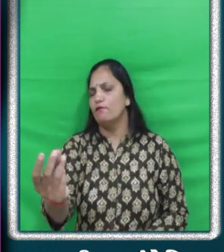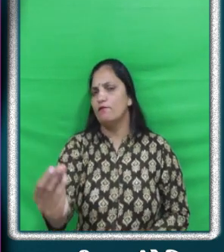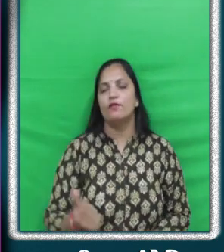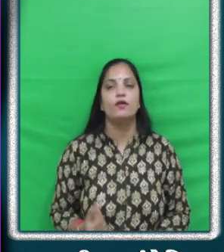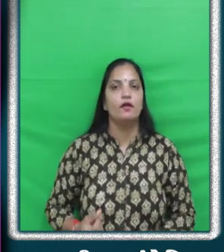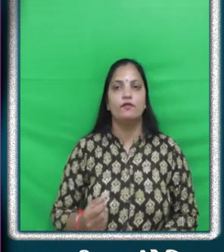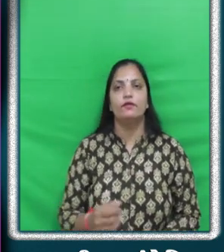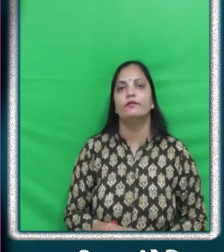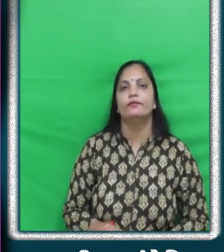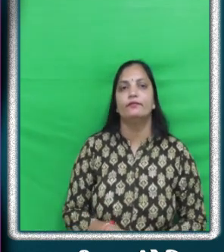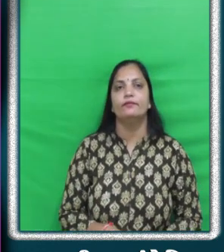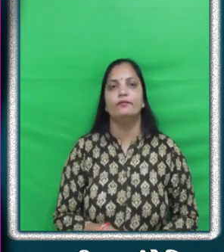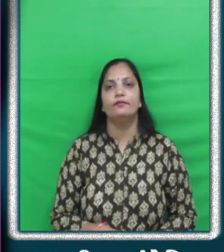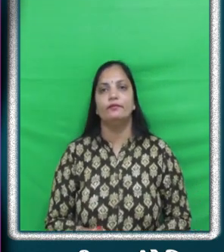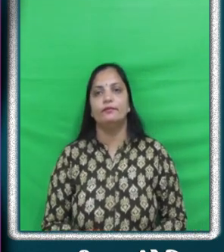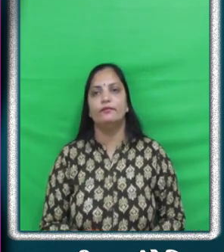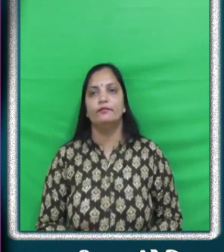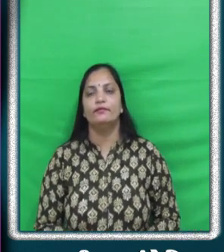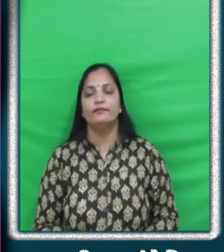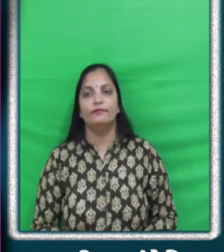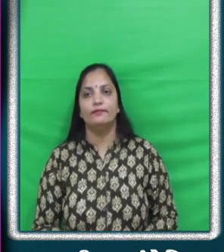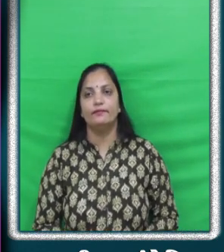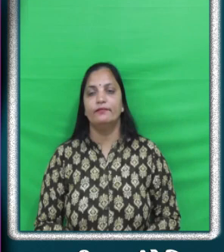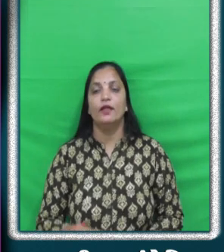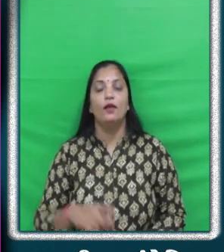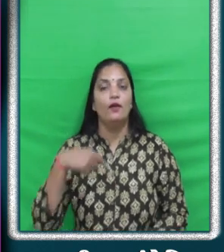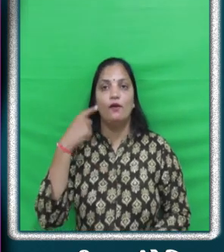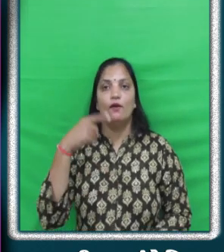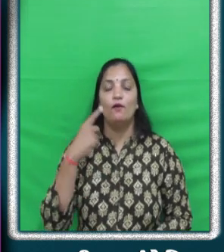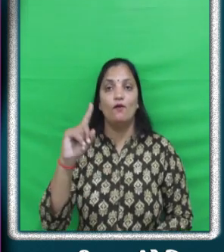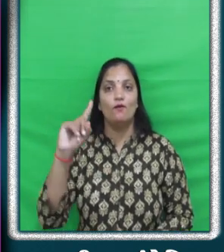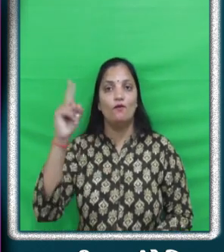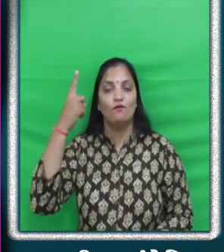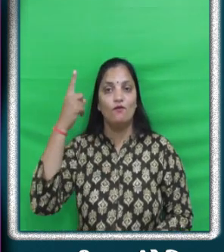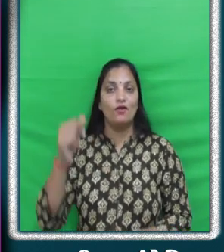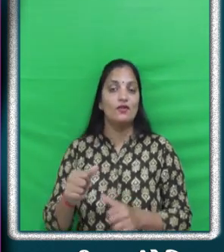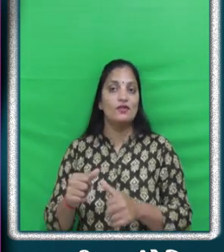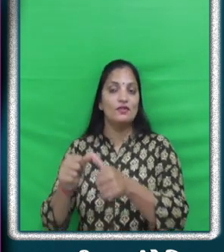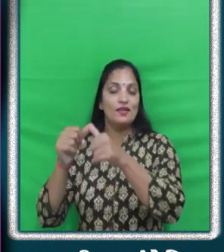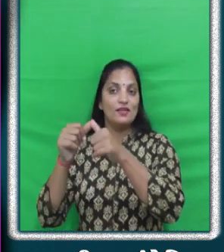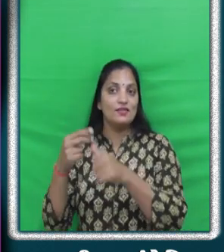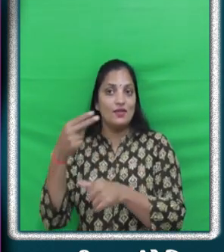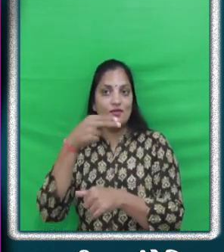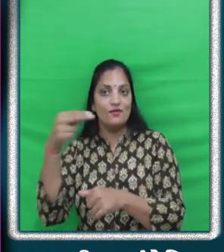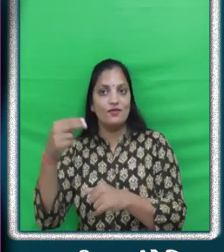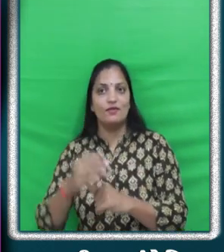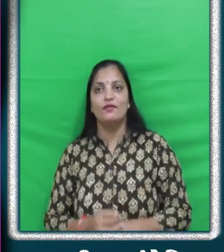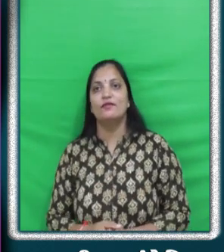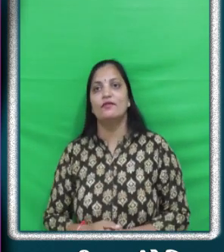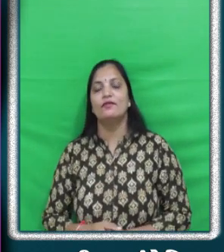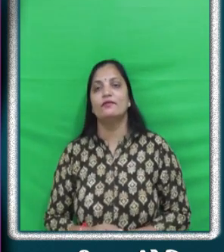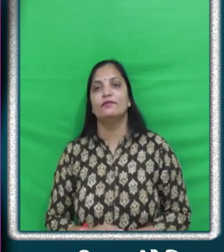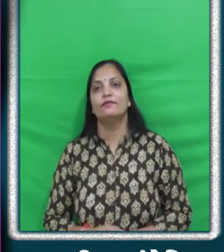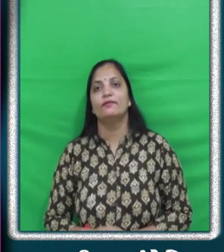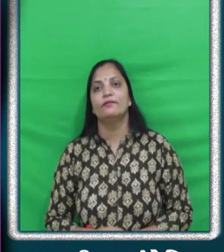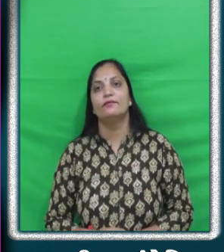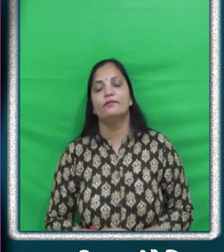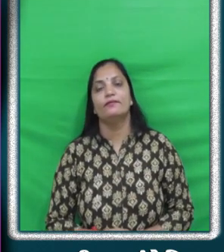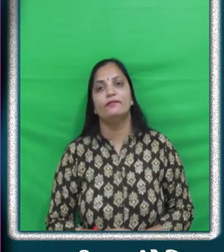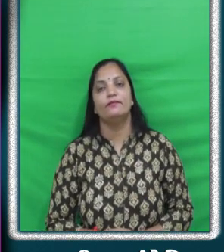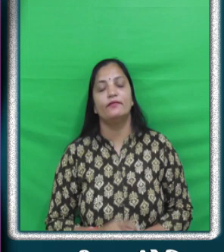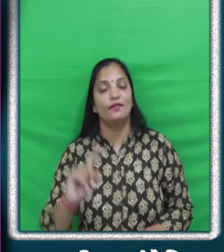ફટાફટ જલ્દીથી આવો, ચલો આપણે જોઈએ કોણે આન્સર. પહેલા જે આપશે એનું નામ વાંચીશું. મારા હાથમાં ફોન આવી ગયો